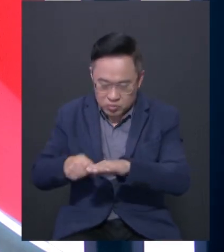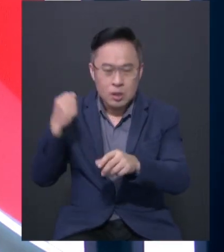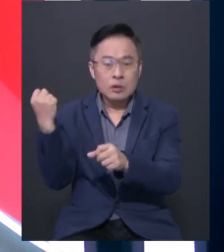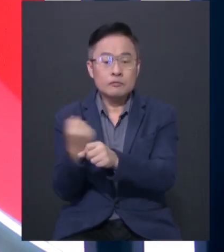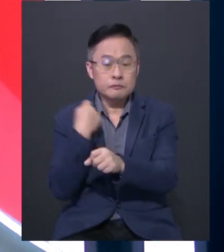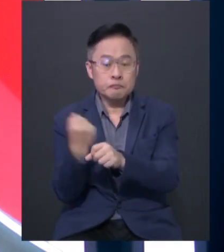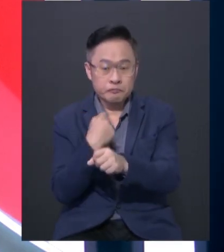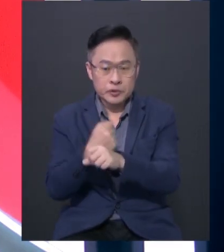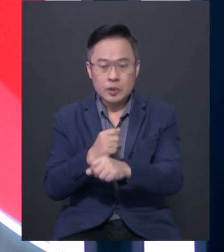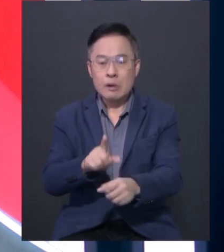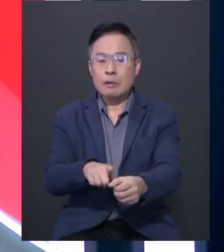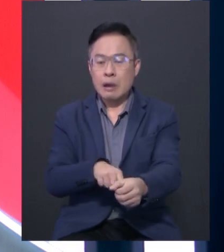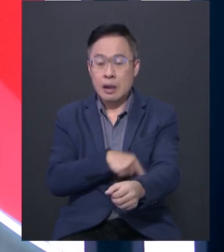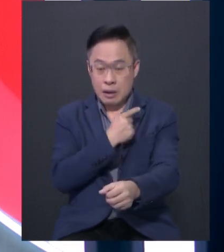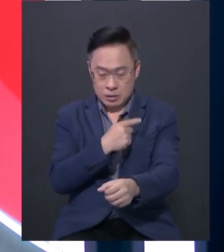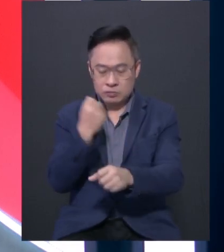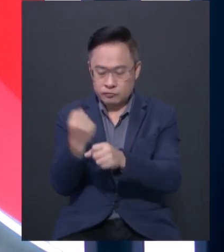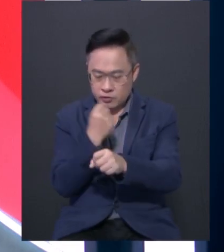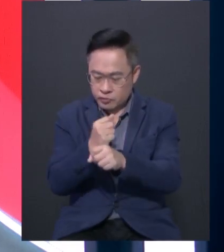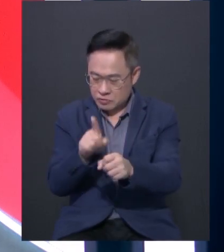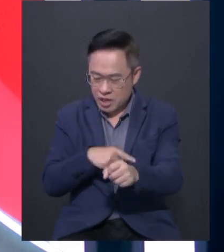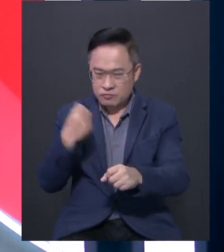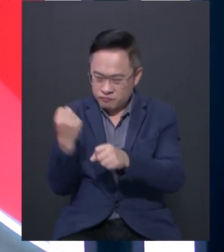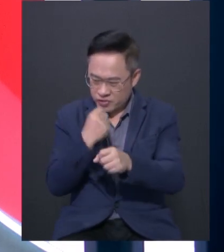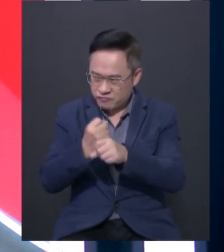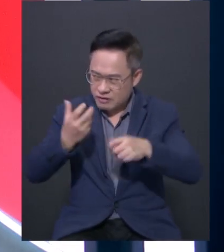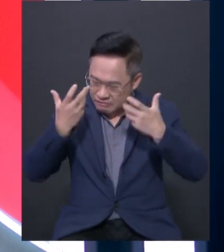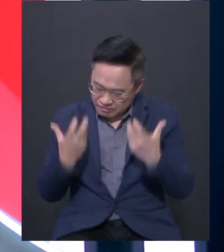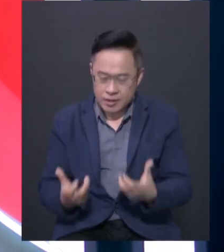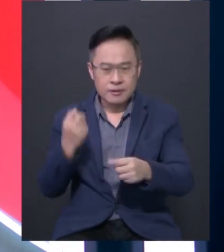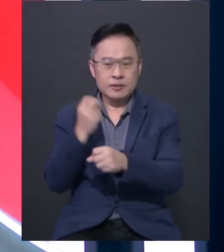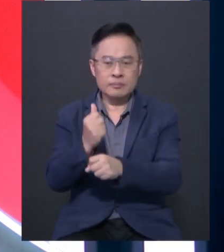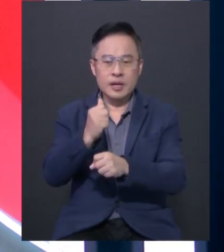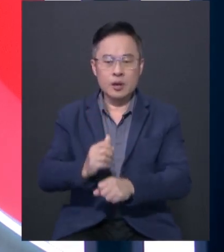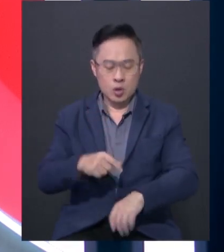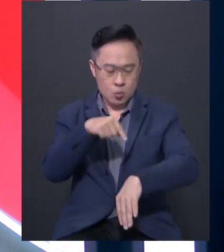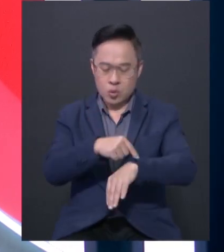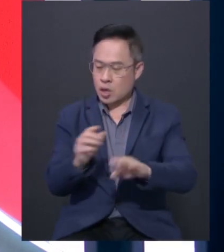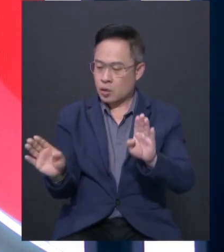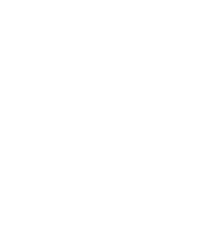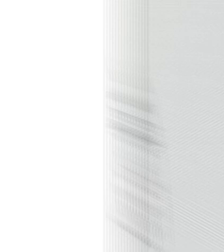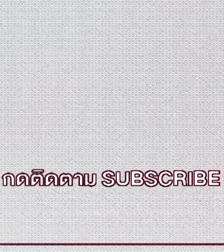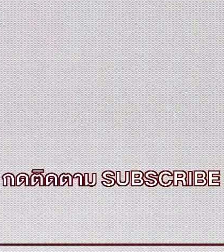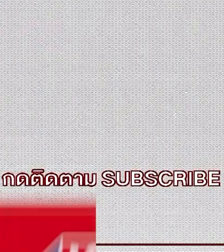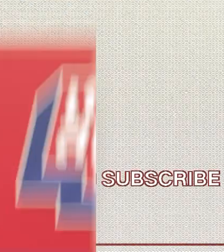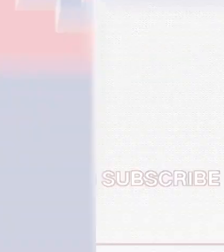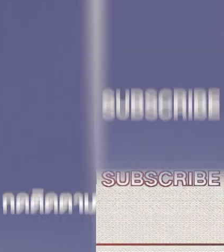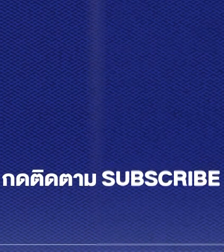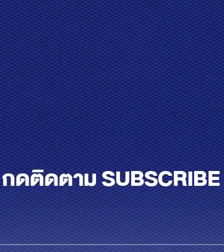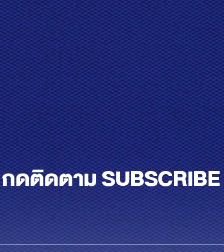แบบนี้ไม่ใช่มาถึงเกิดมาตื่นปุ๊บทำได ้ เขาซ้อมอย่างหนักและอย่างมีวินัยต่อเนื่องด้วยนะคะ